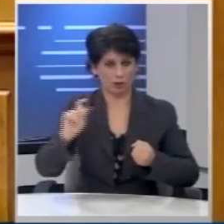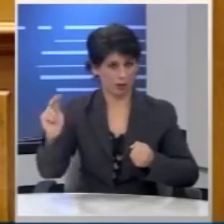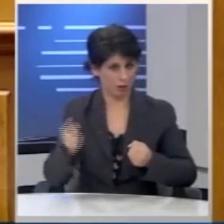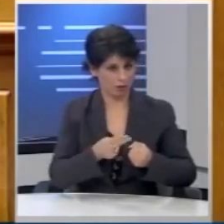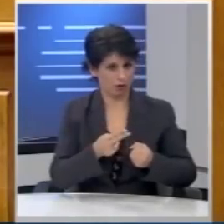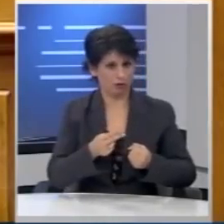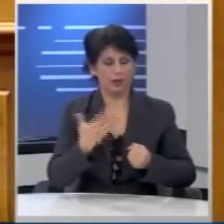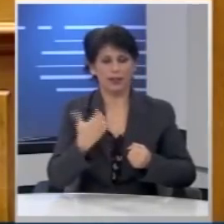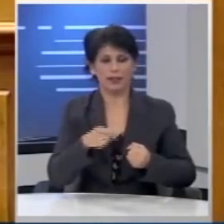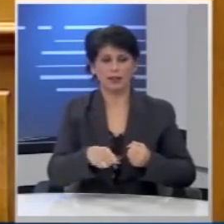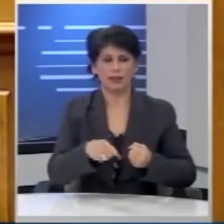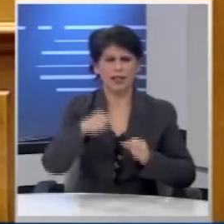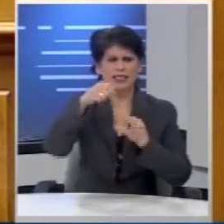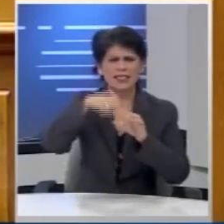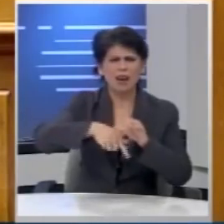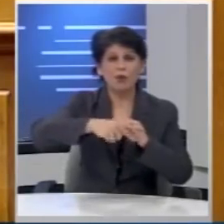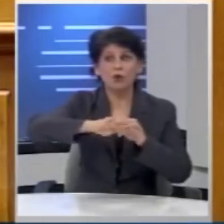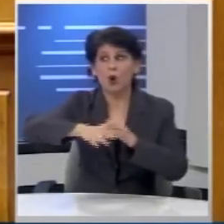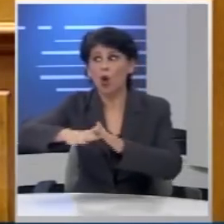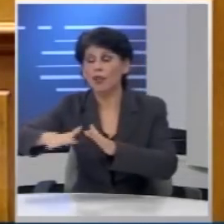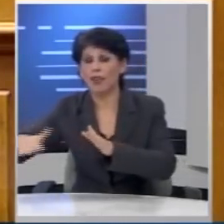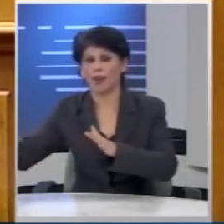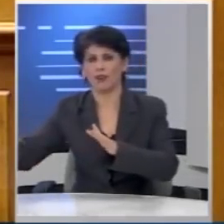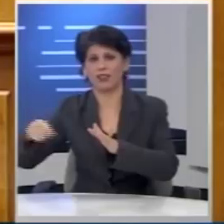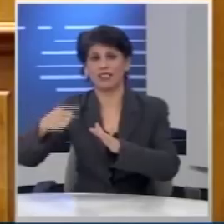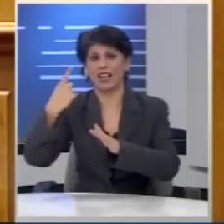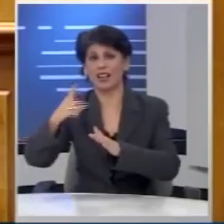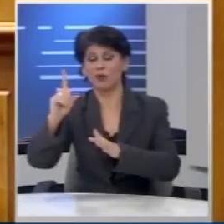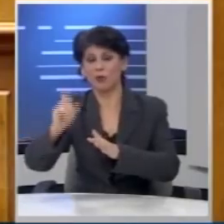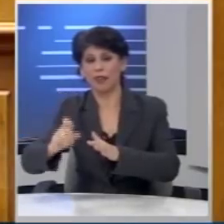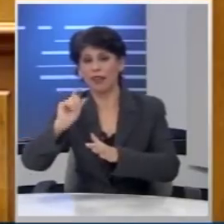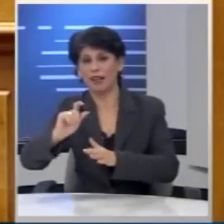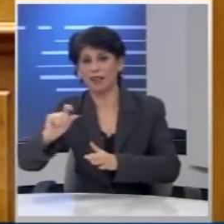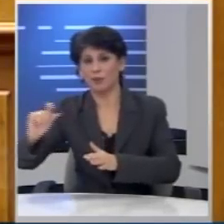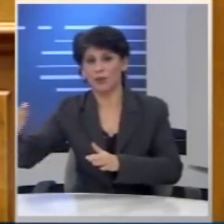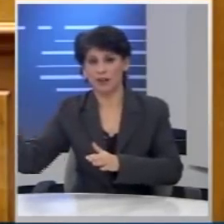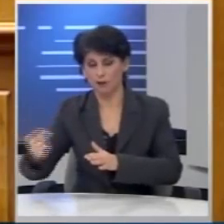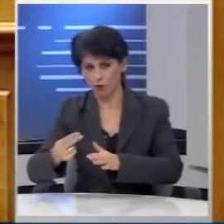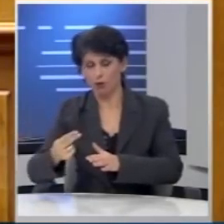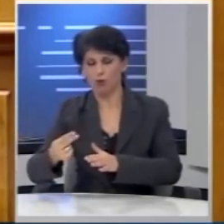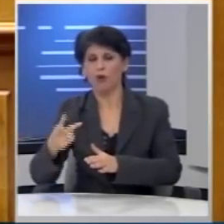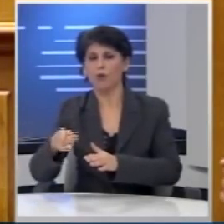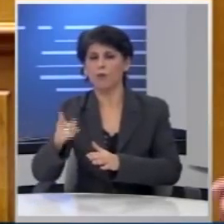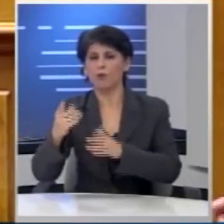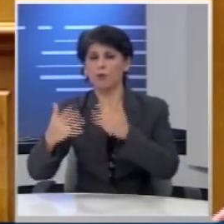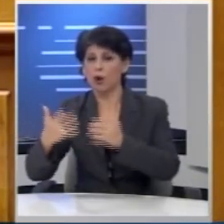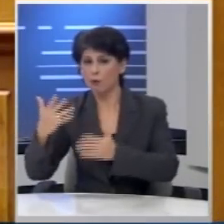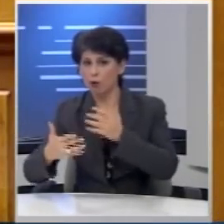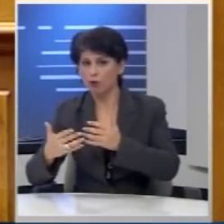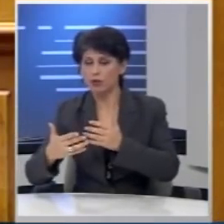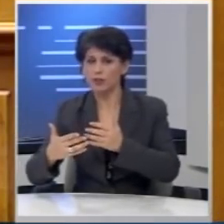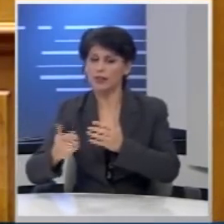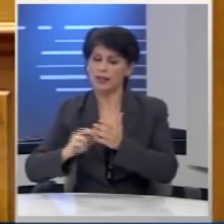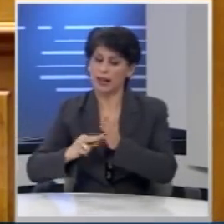εκατομμυρίων ευρώ είναι σταγόνα στον ωκεανό μπροστά στα 110 εκατομμύρια ευρώ που προϋπολογίζεται